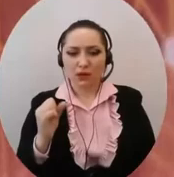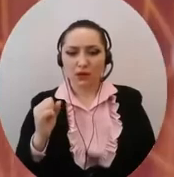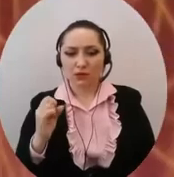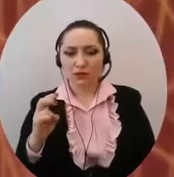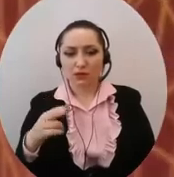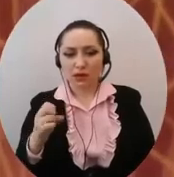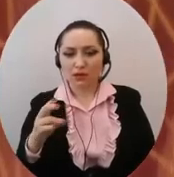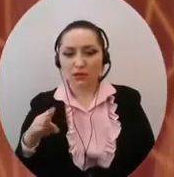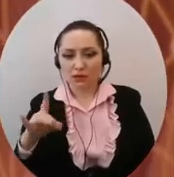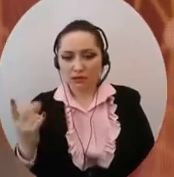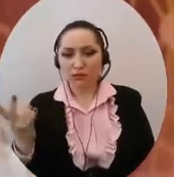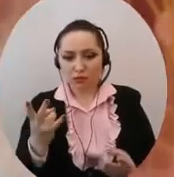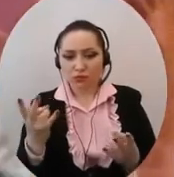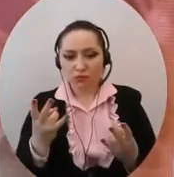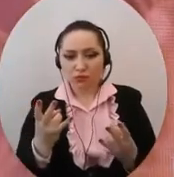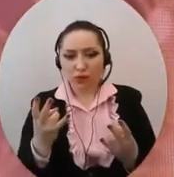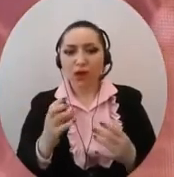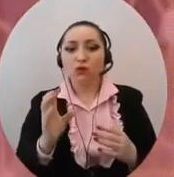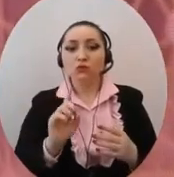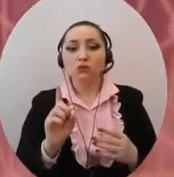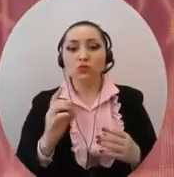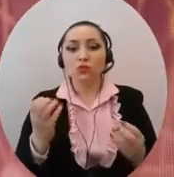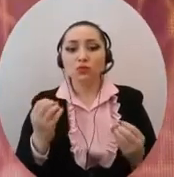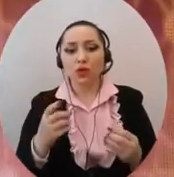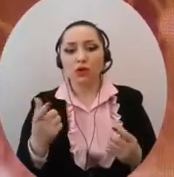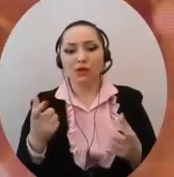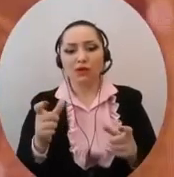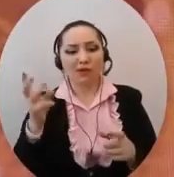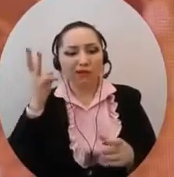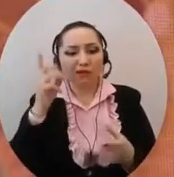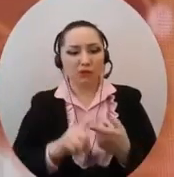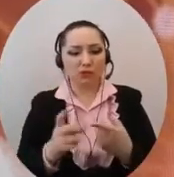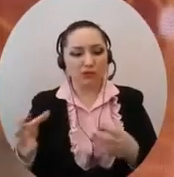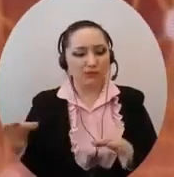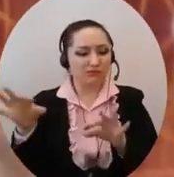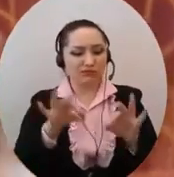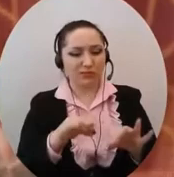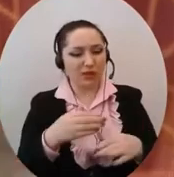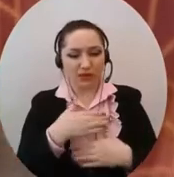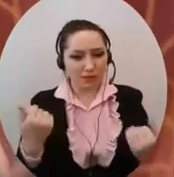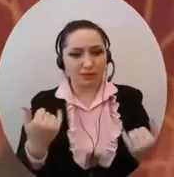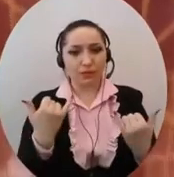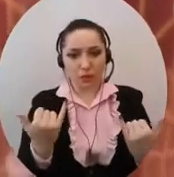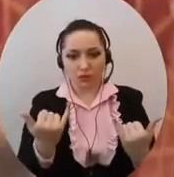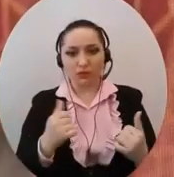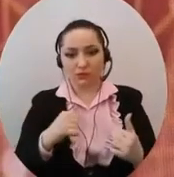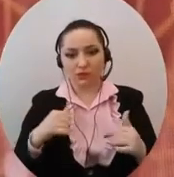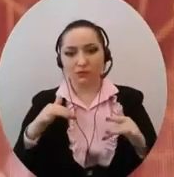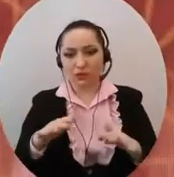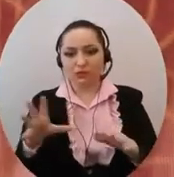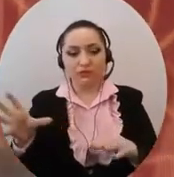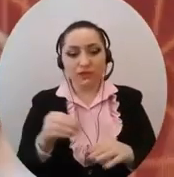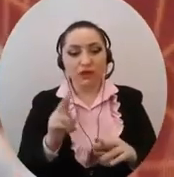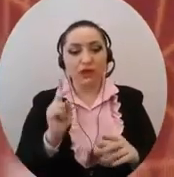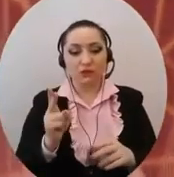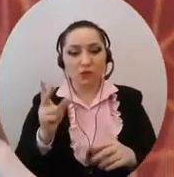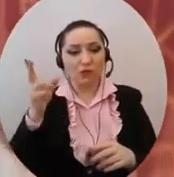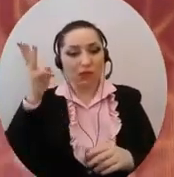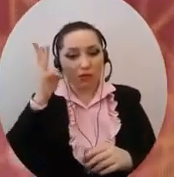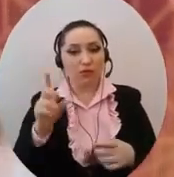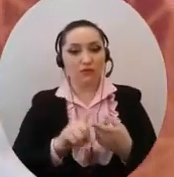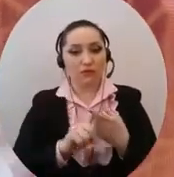Что еще? Ну, тот же коронавирус я не хотела приплетать, но на самом деле, вот сейчас после коронавируса все, кто болели, зеленый,